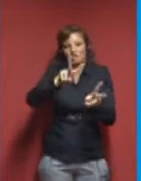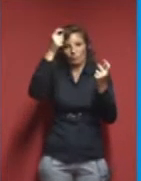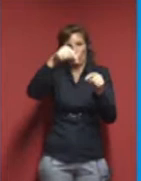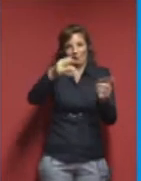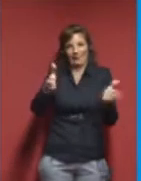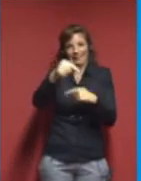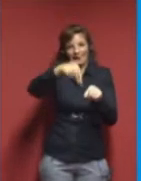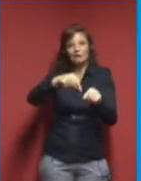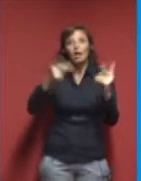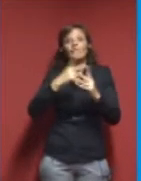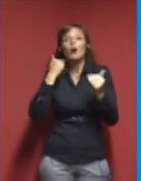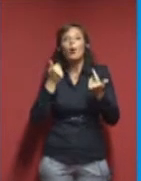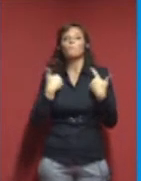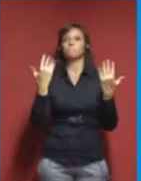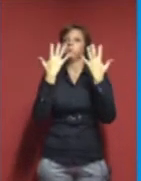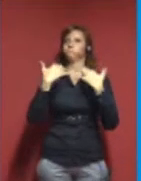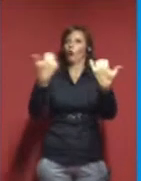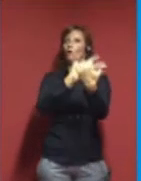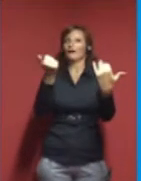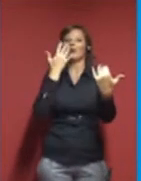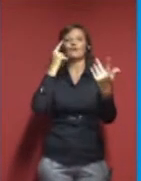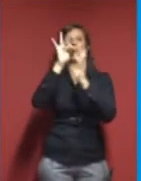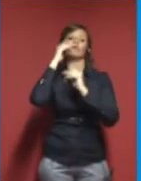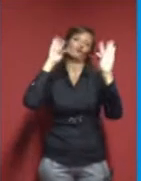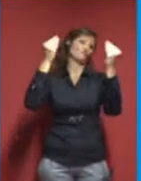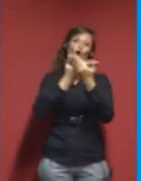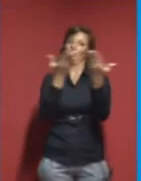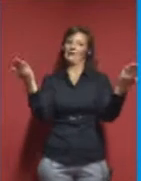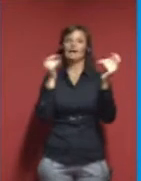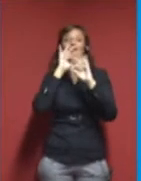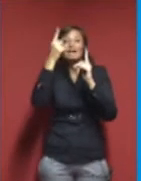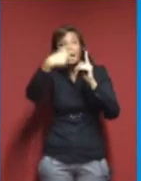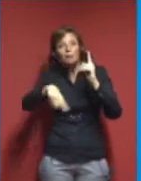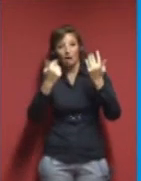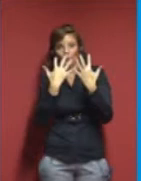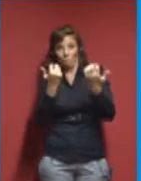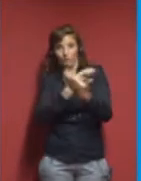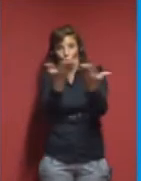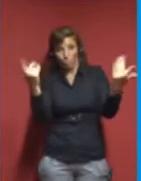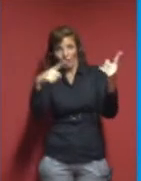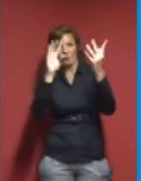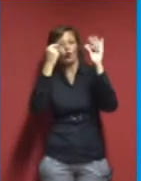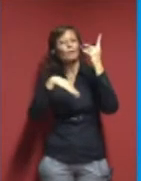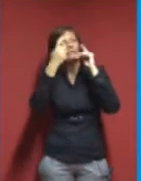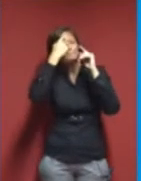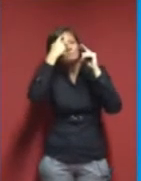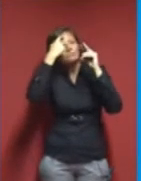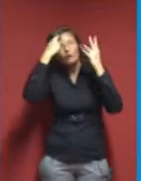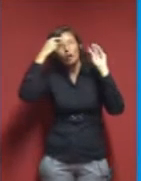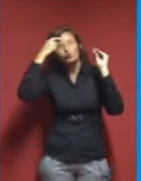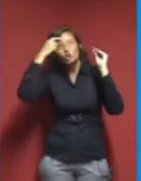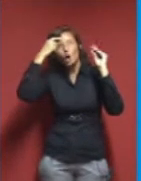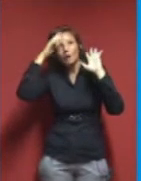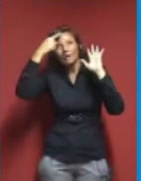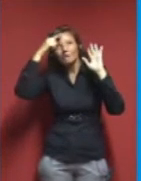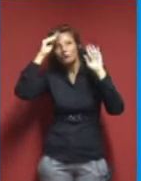che veramente noi desidereremo attrarre maggiormente. Quindi con questo pubblico, tenendo a mente questo tipo di pubblico, e insieme ad